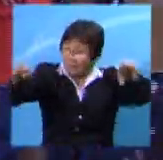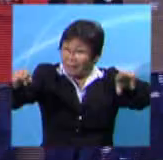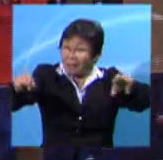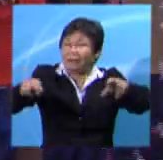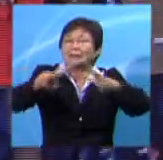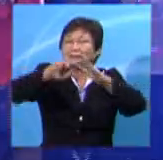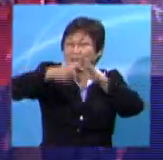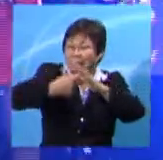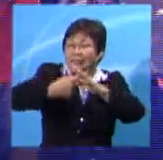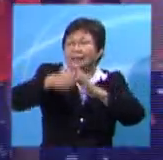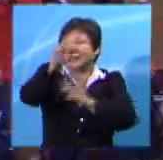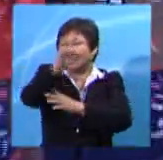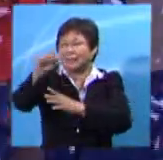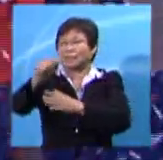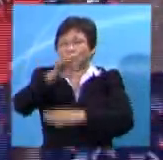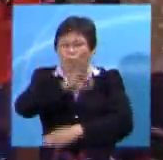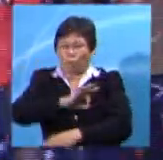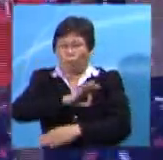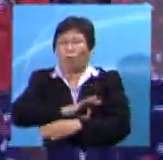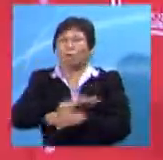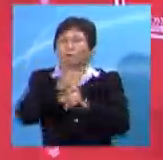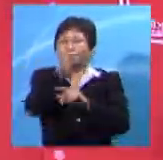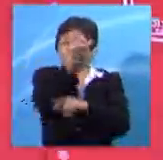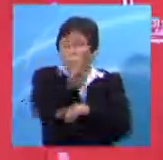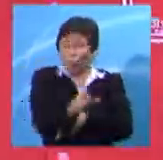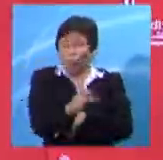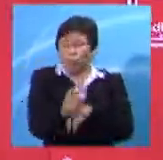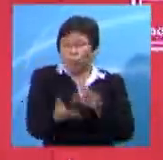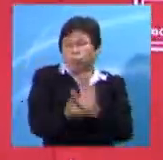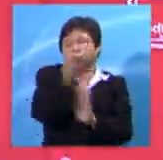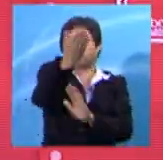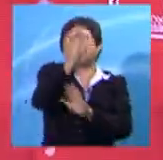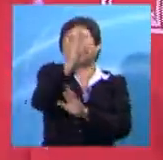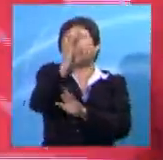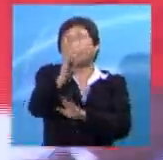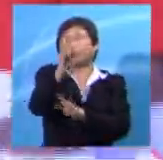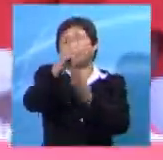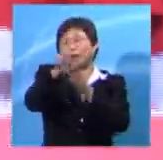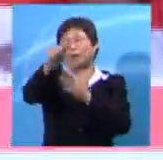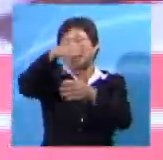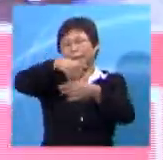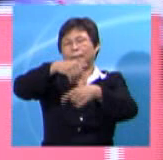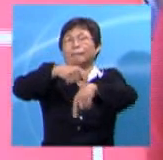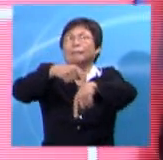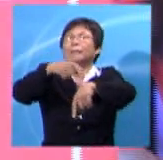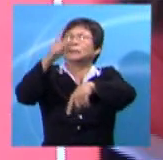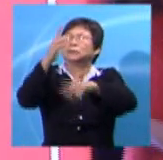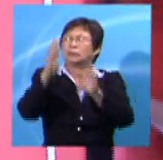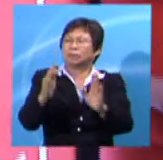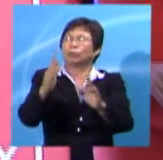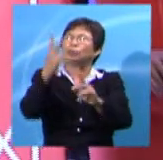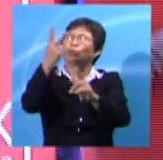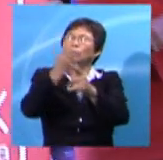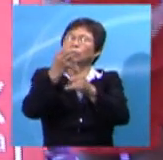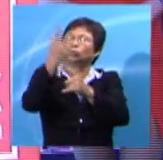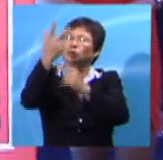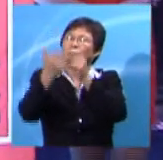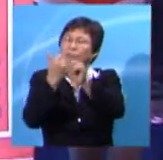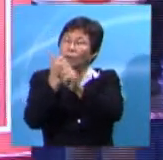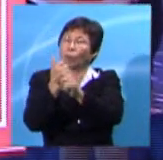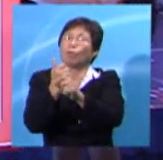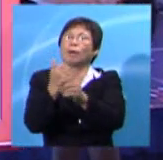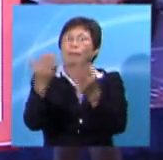dan pendapatan sampingan Setiap penumpang meningkat kepada R6 dalam tempoh du hingga t tahun akan datang